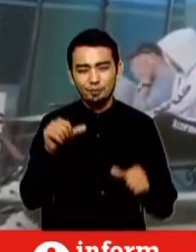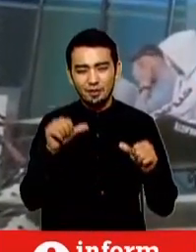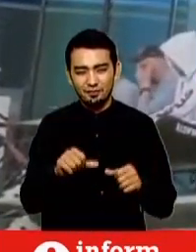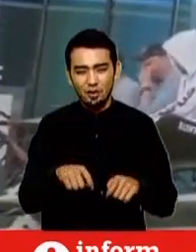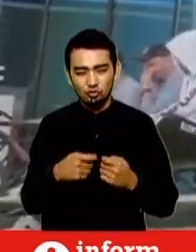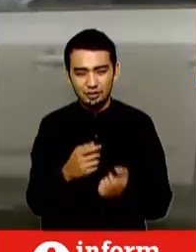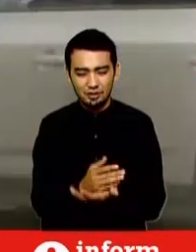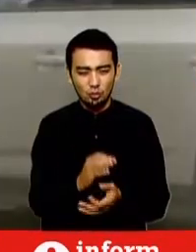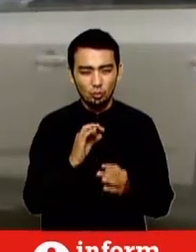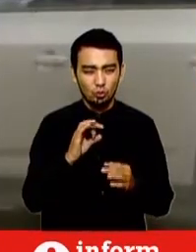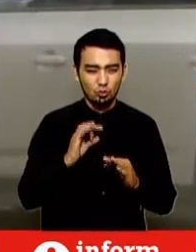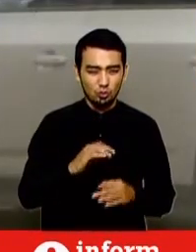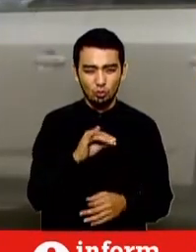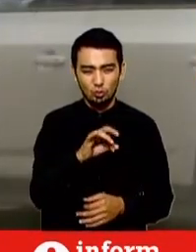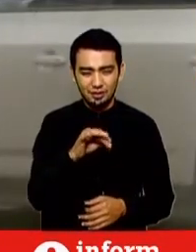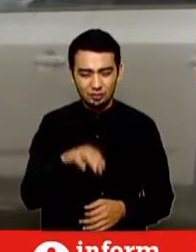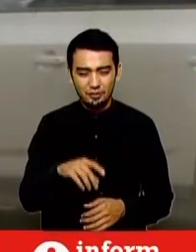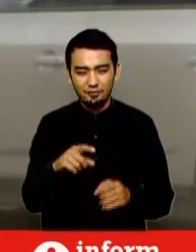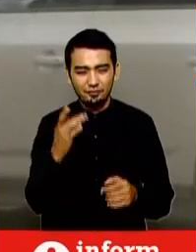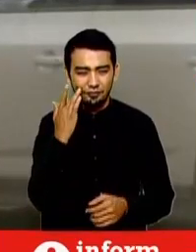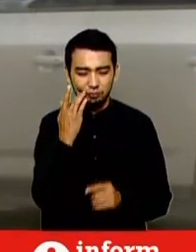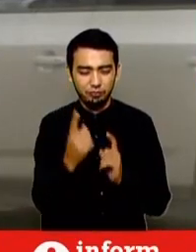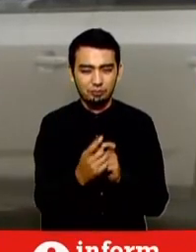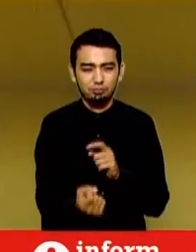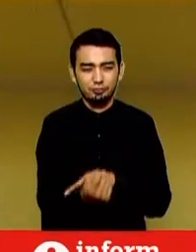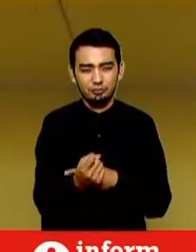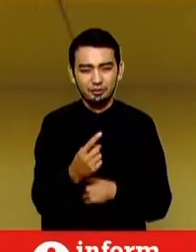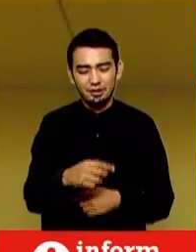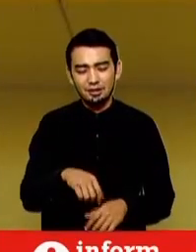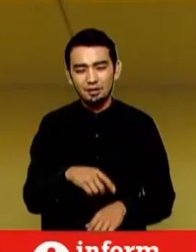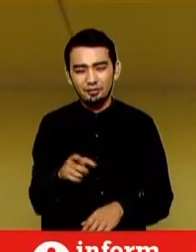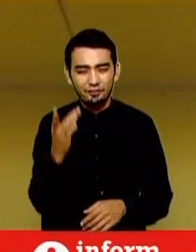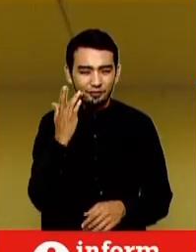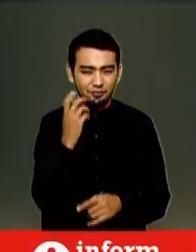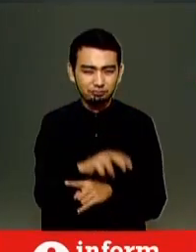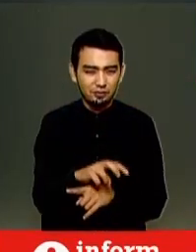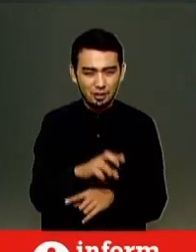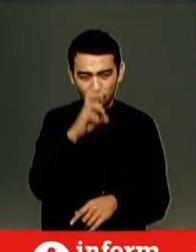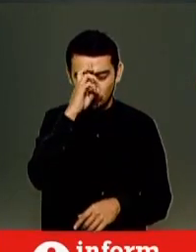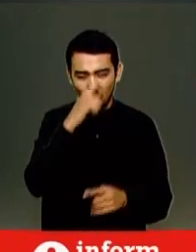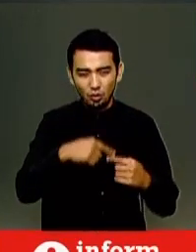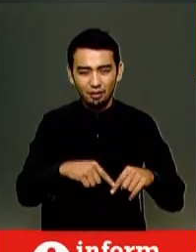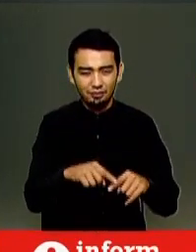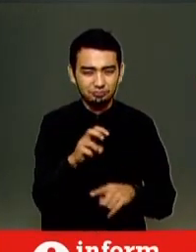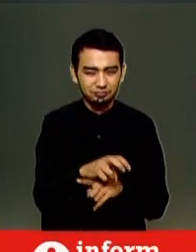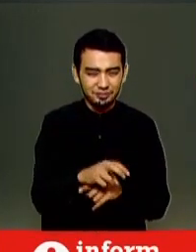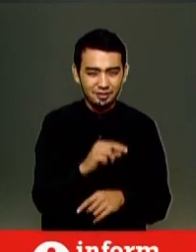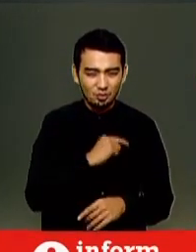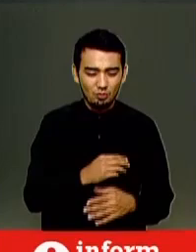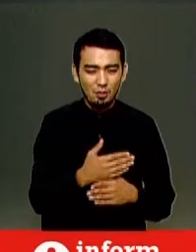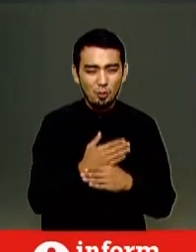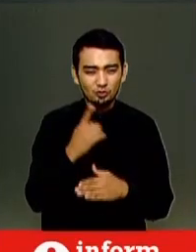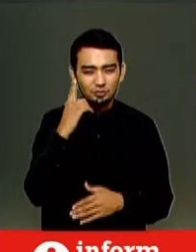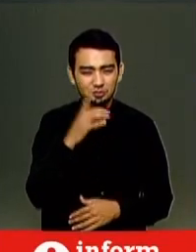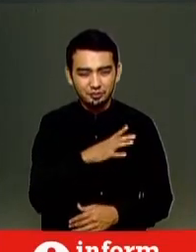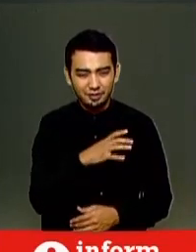и юристы, которые в силу профессии чаще всего обращаются в госорганы. Периодически плюс-минус какие-то документы добавляются.